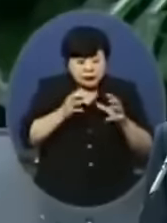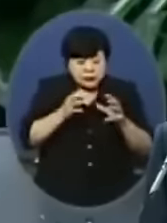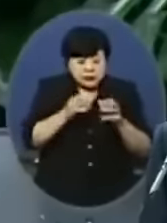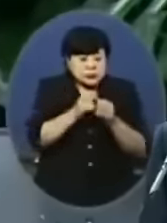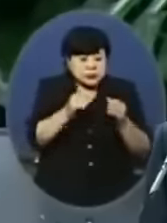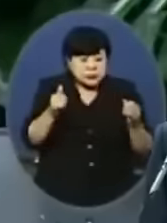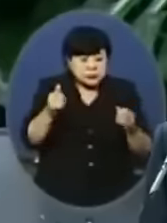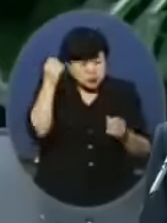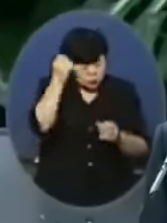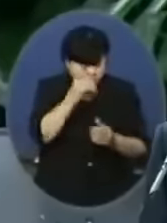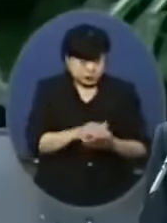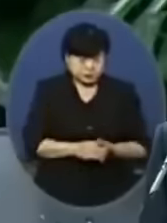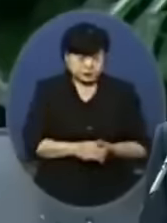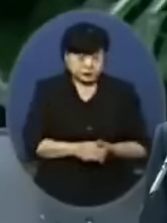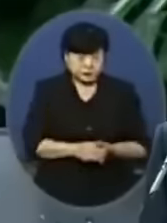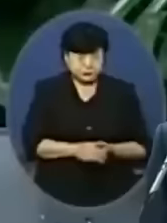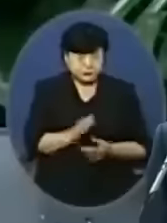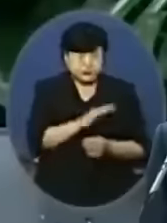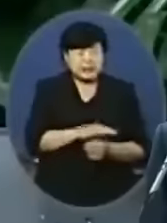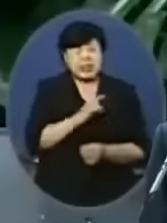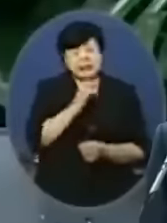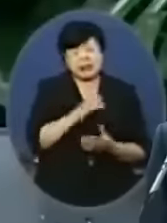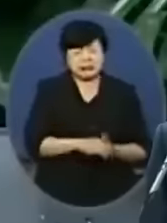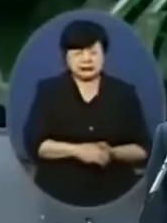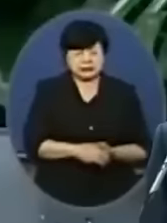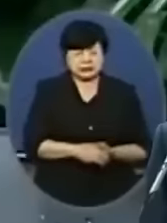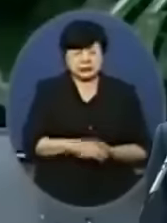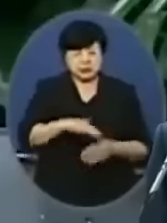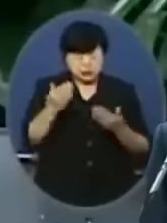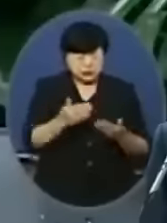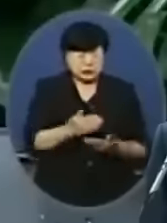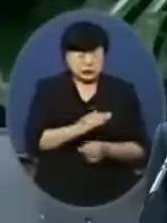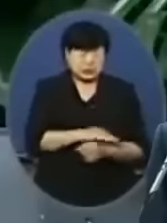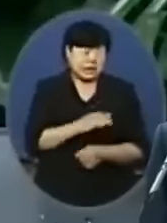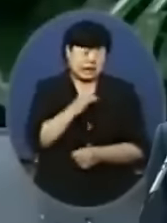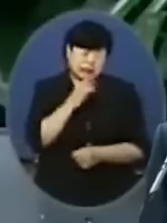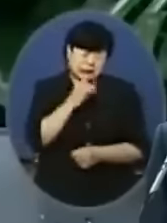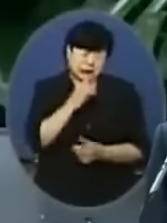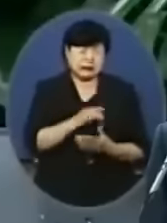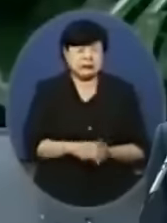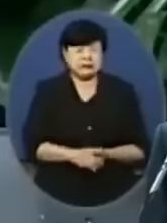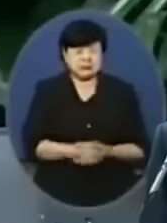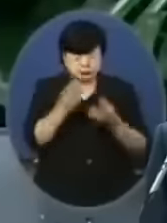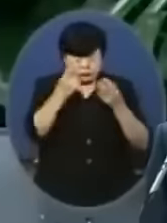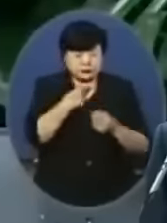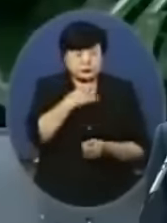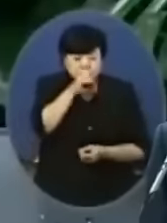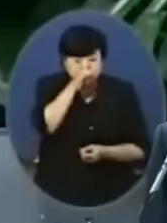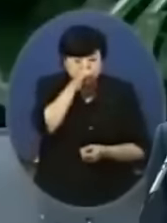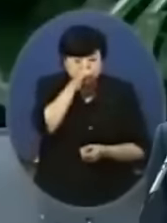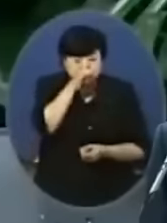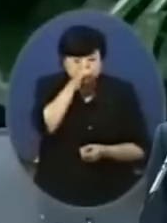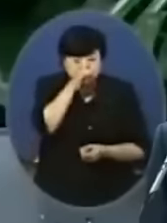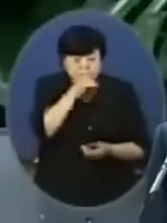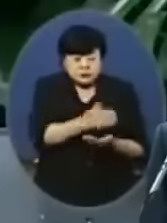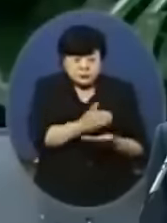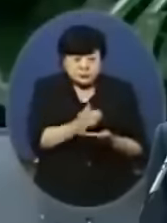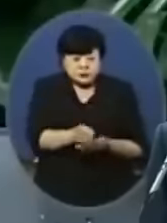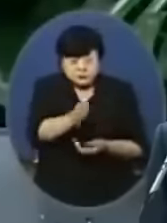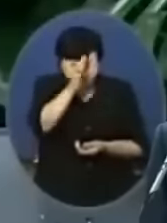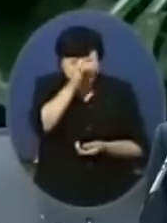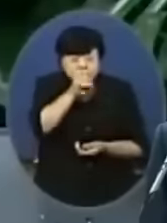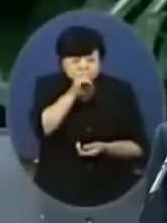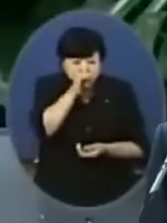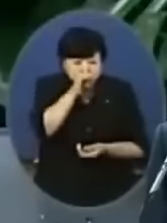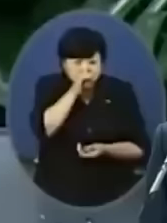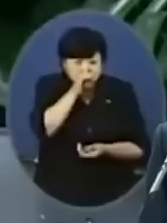사람들은 영혼이 잘 안 됩니다. 범사가 고통스럽습니다. 여러 가지 질병에